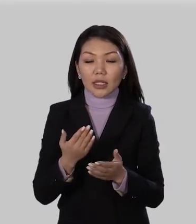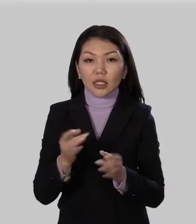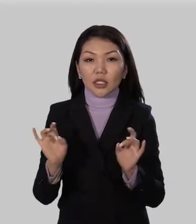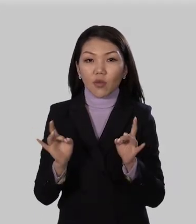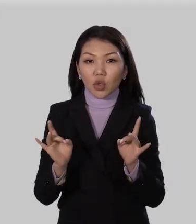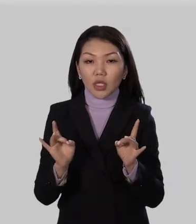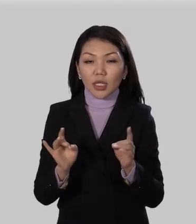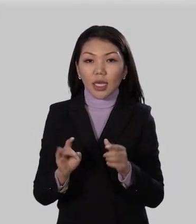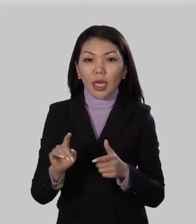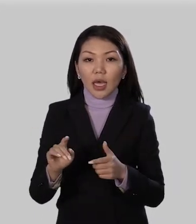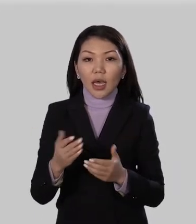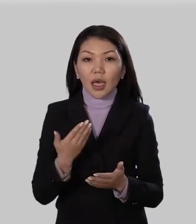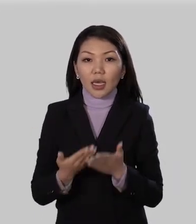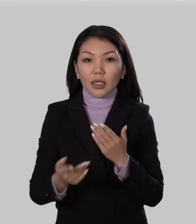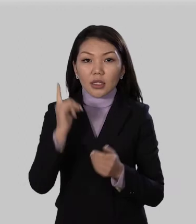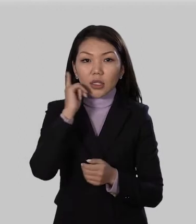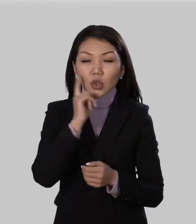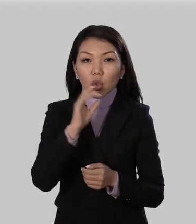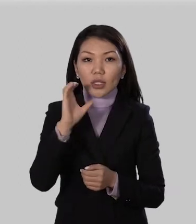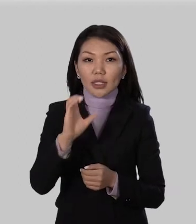пишу Z.